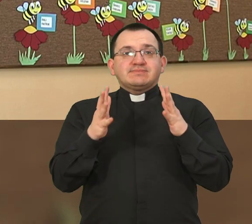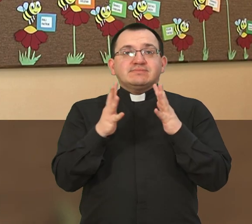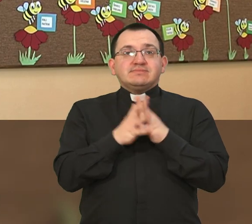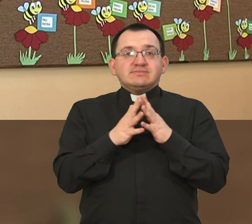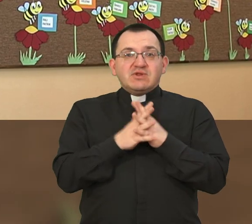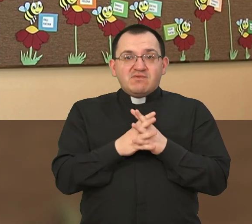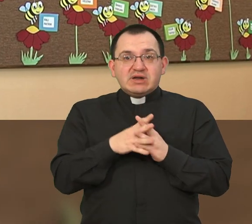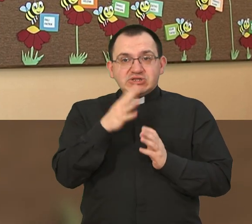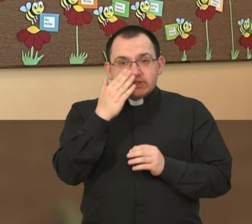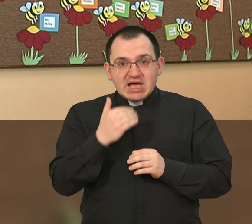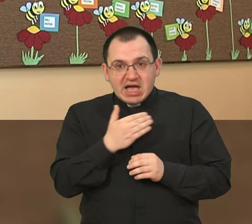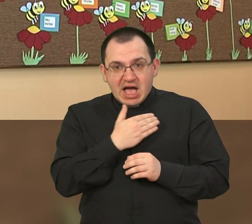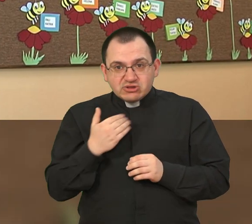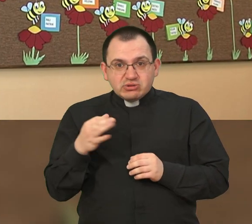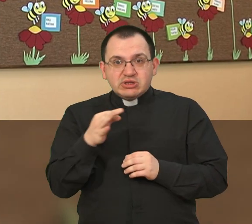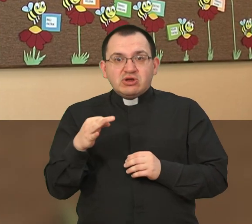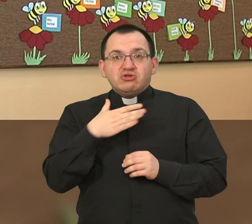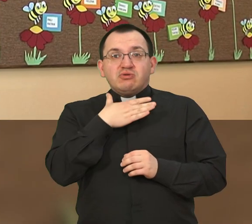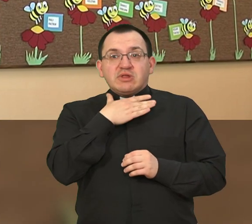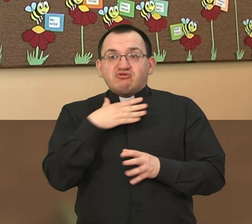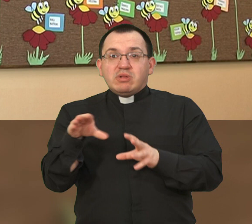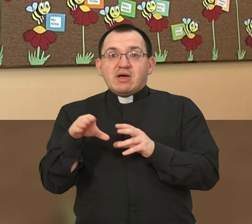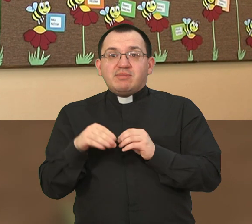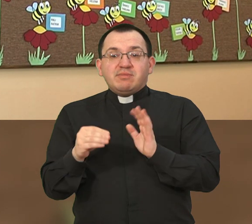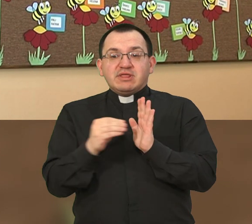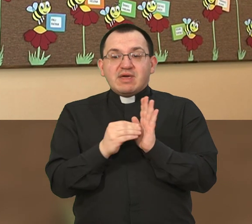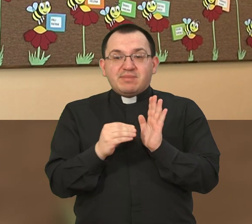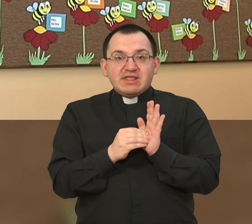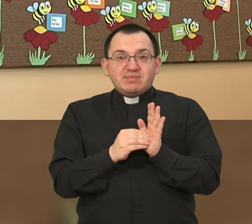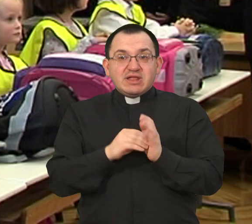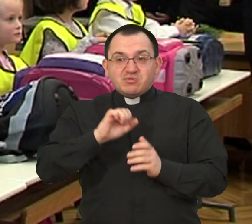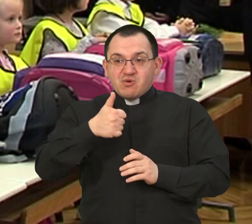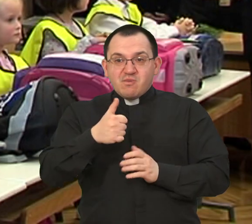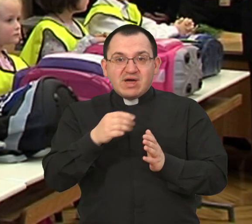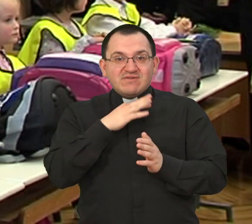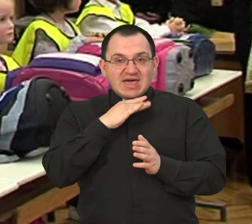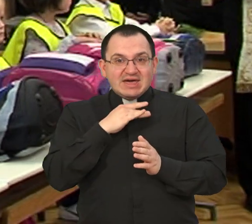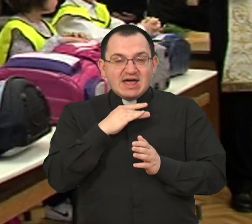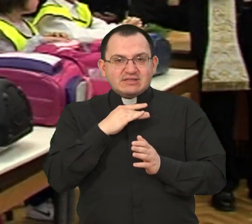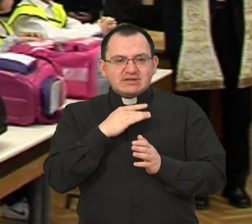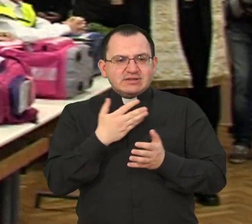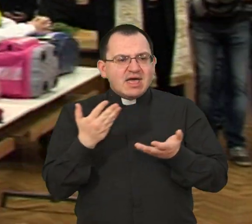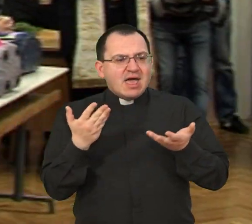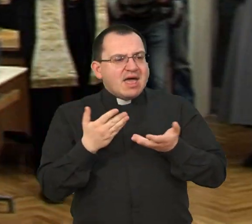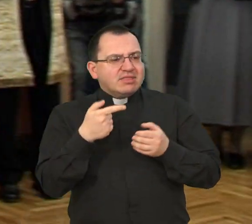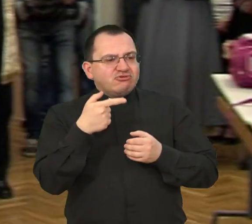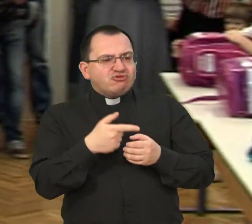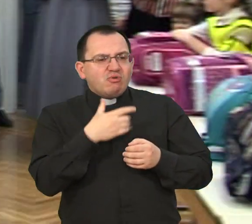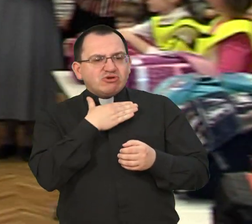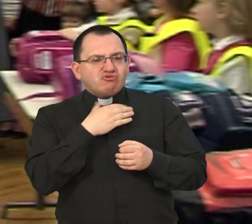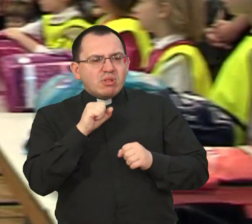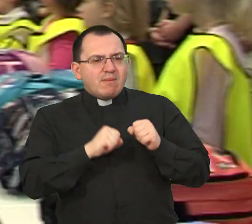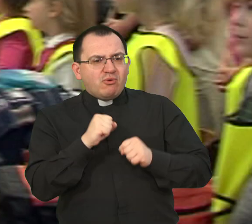Varaždinska katolička osnovna škola Svete Uršule prima predbilježbe za upis u prvi razred. Po čemu je ova škola